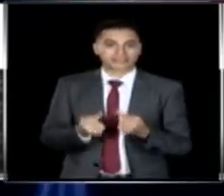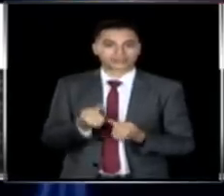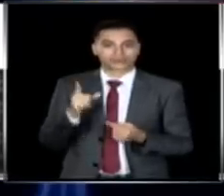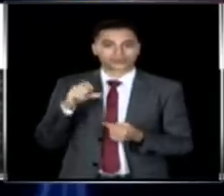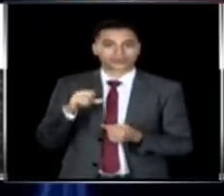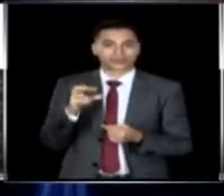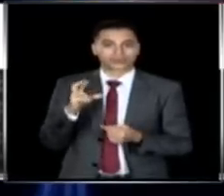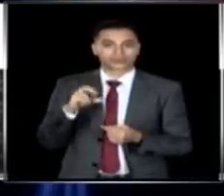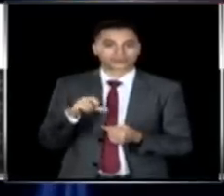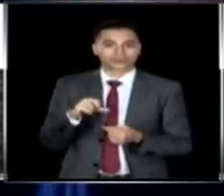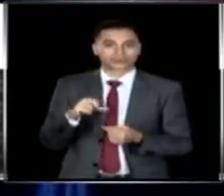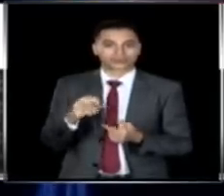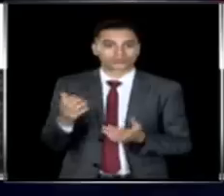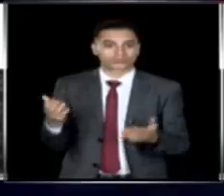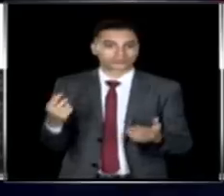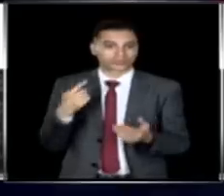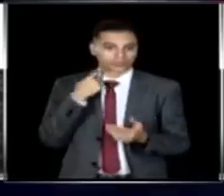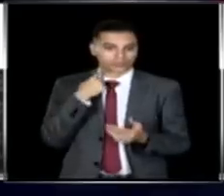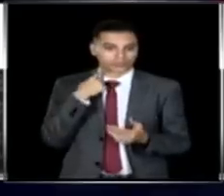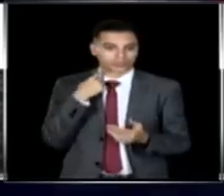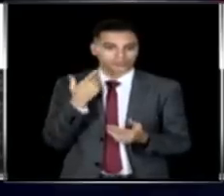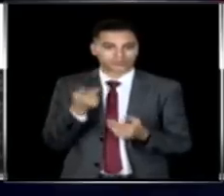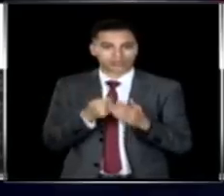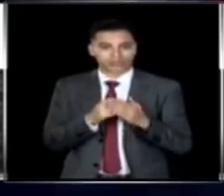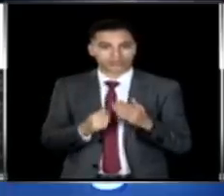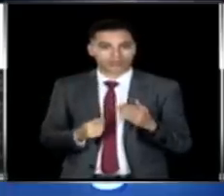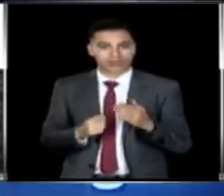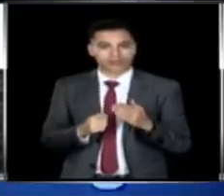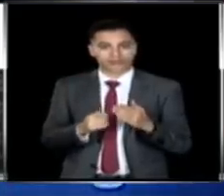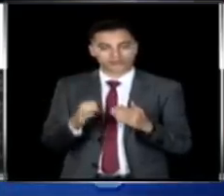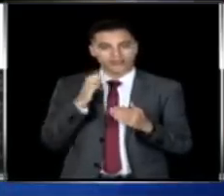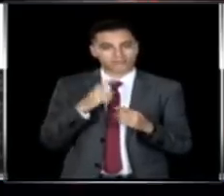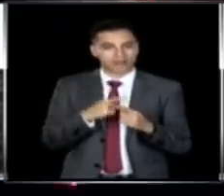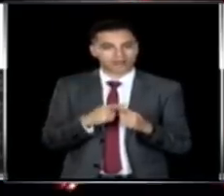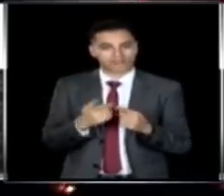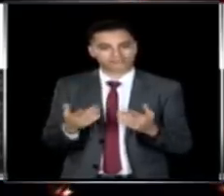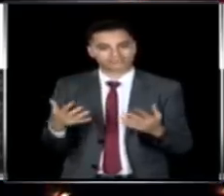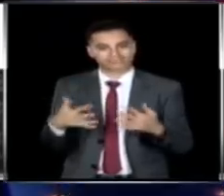لوزون. الفلبين. الفلبين. للأسف الشديد إجابة خاطئة.